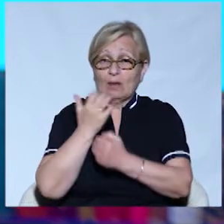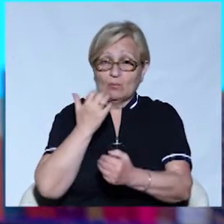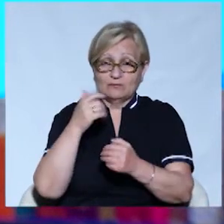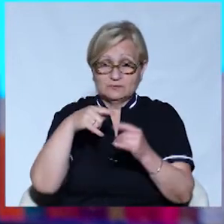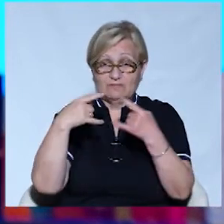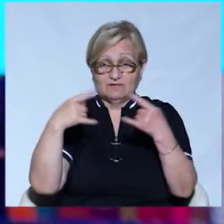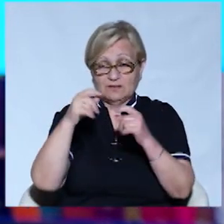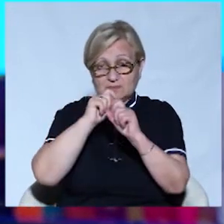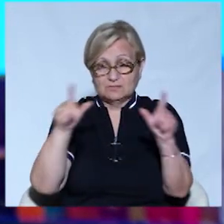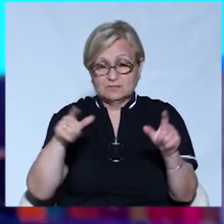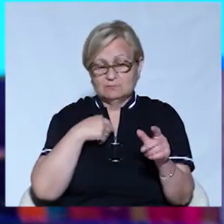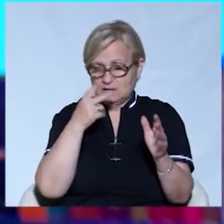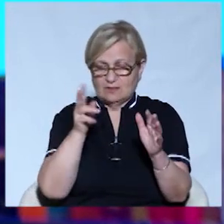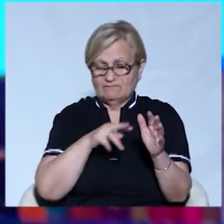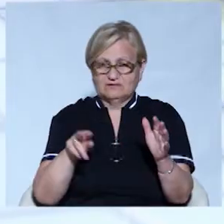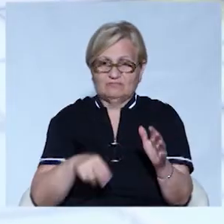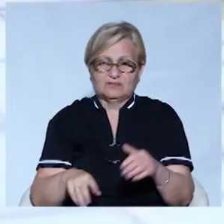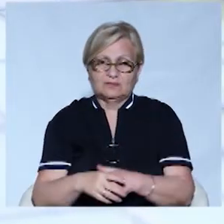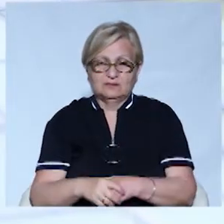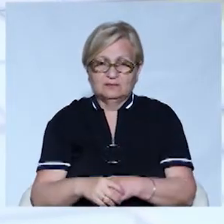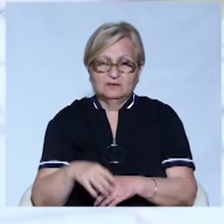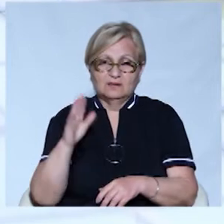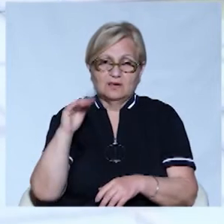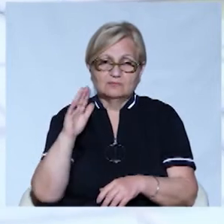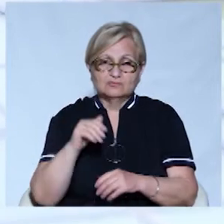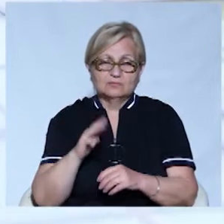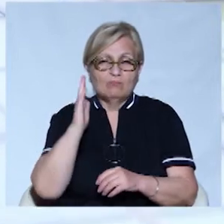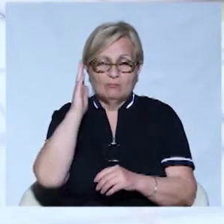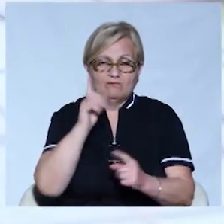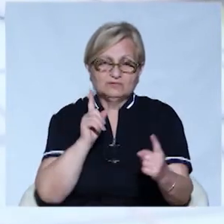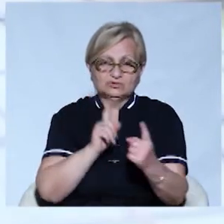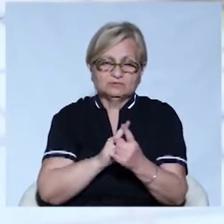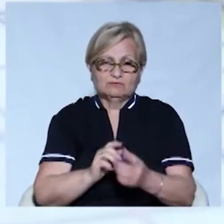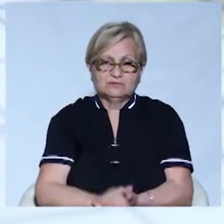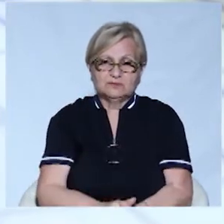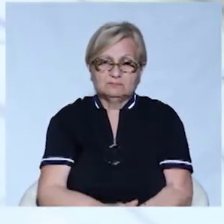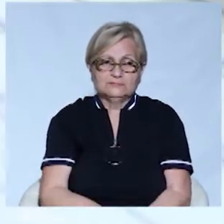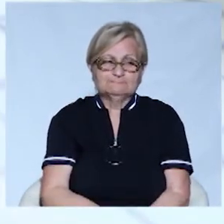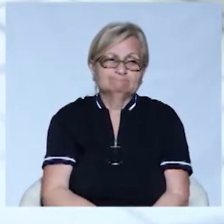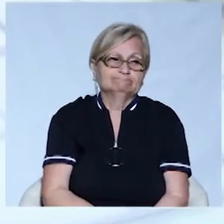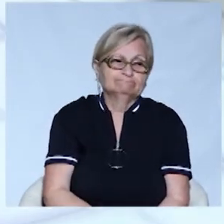გამოგვიგზავნით, დავათვალიერებთ. გემშვიდობებით, მომავალ გაკვეთილს.